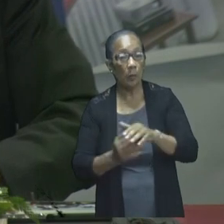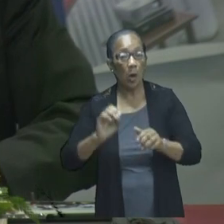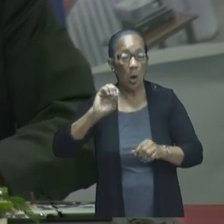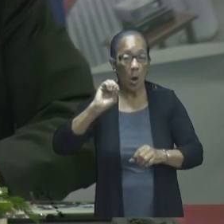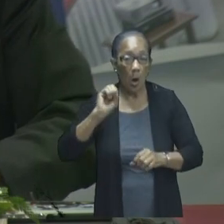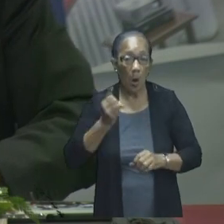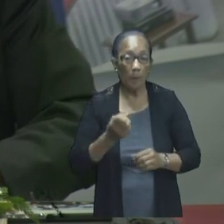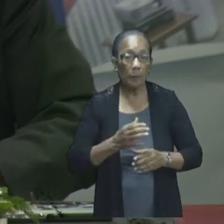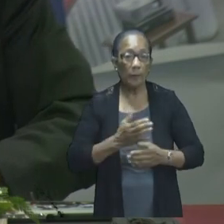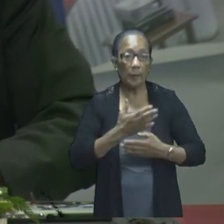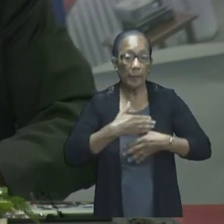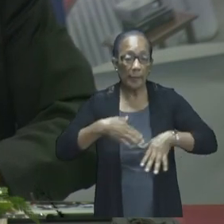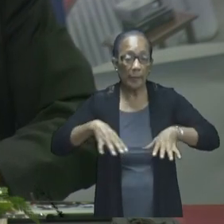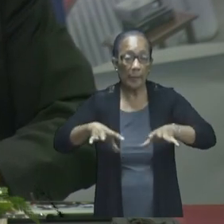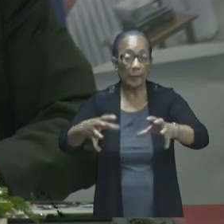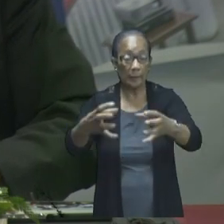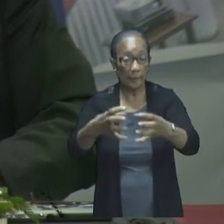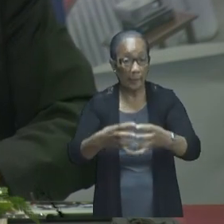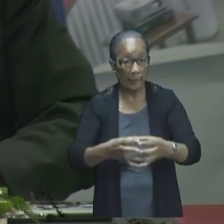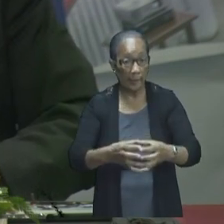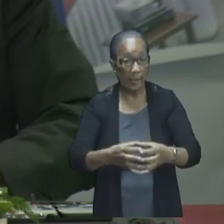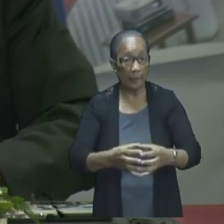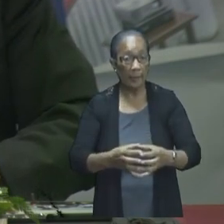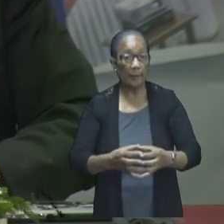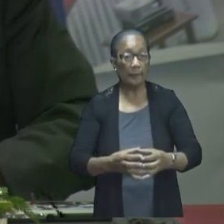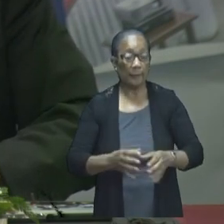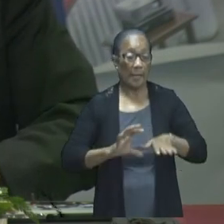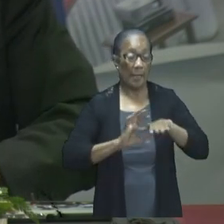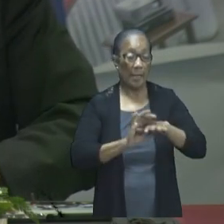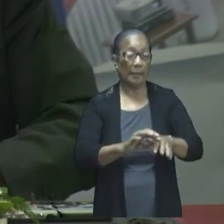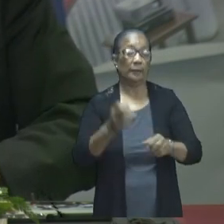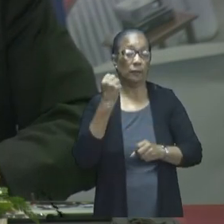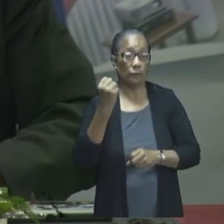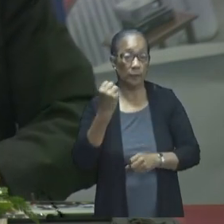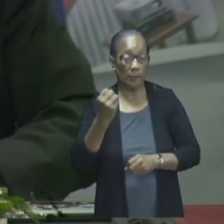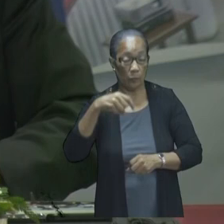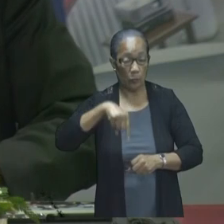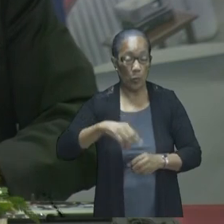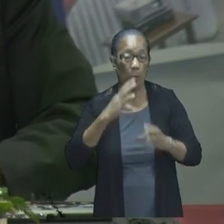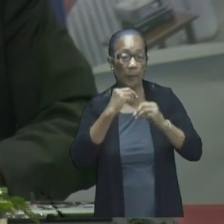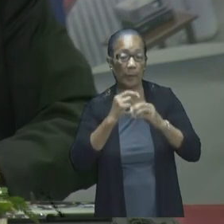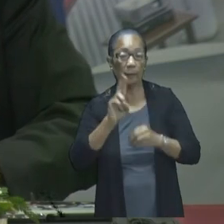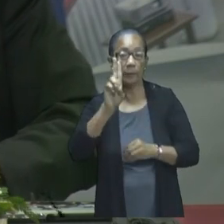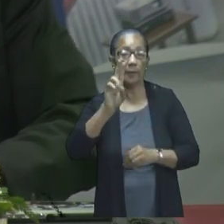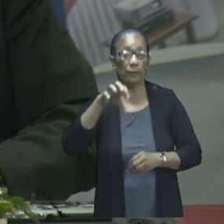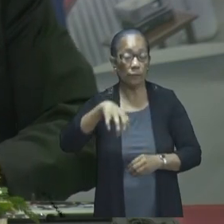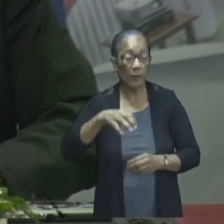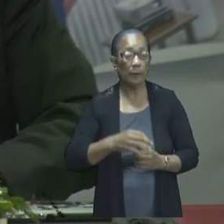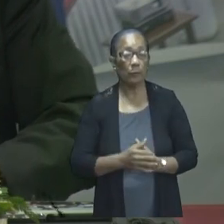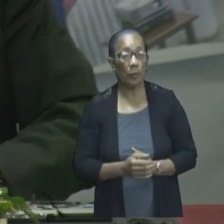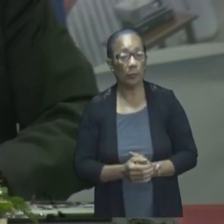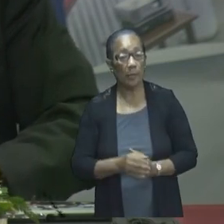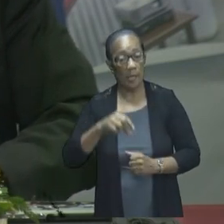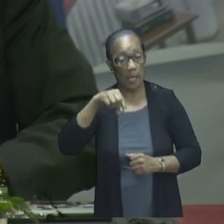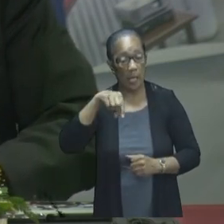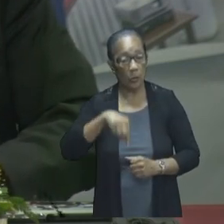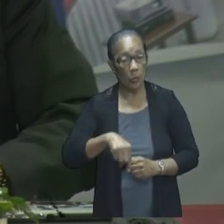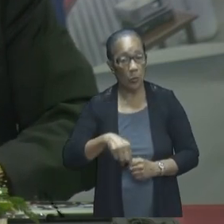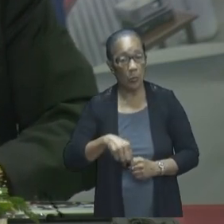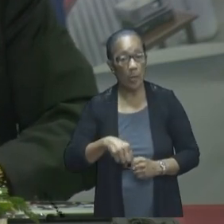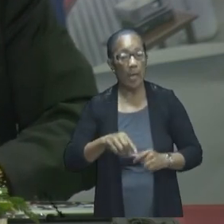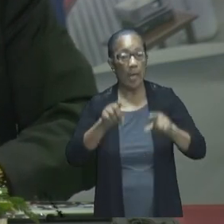integraal de leden te versterken en we zijn overleg met de vakman en we hebben de profielen gaat en we zijn bezig aan de hand van de